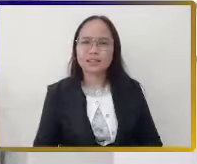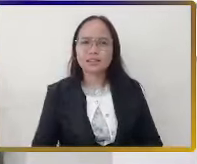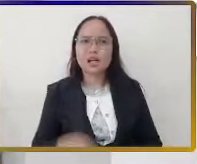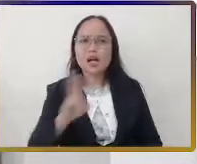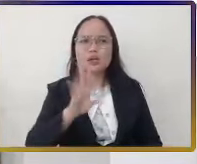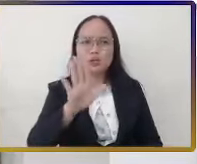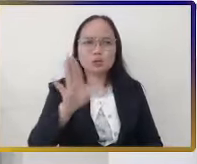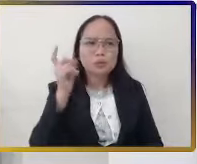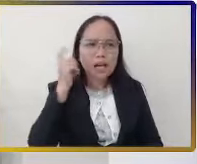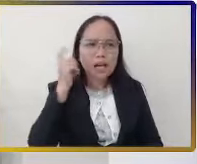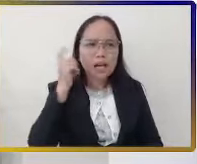Mag-isip kayo. Abay, pambihira.